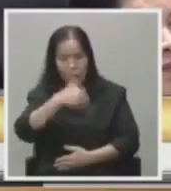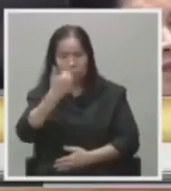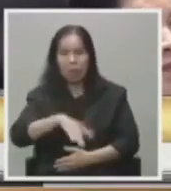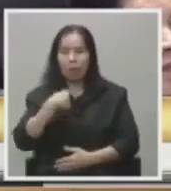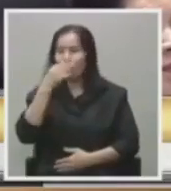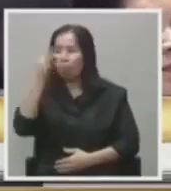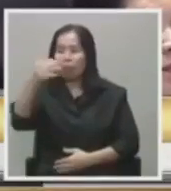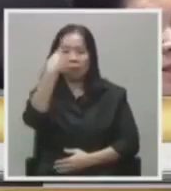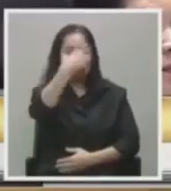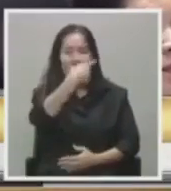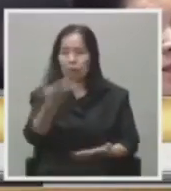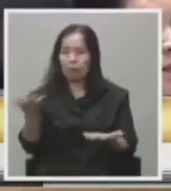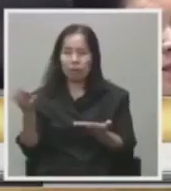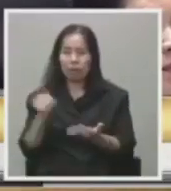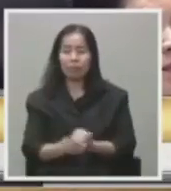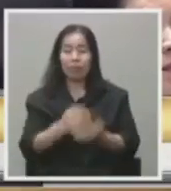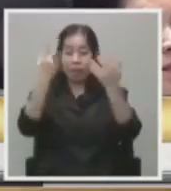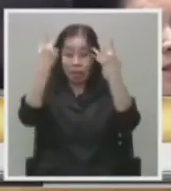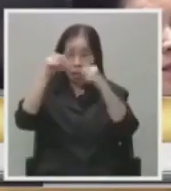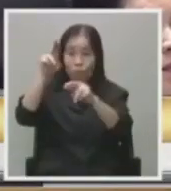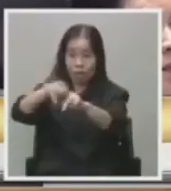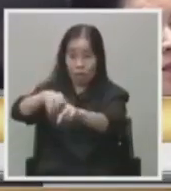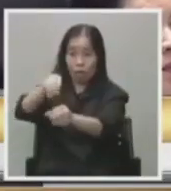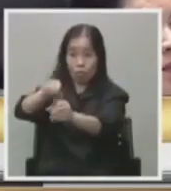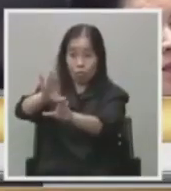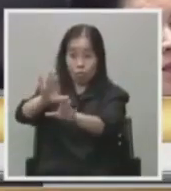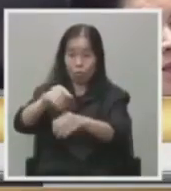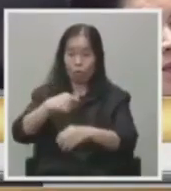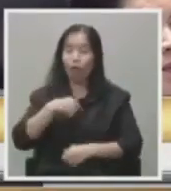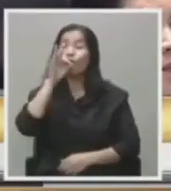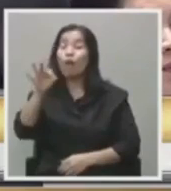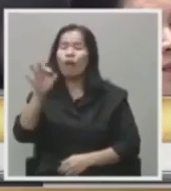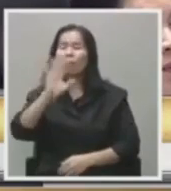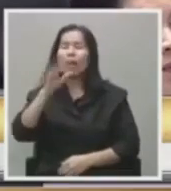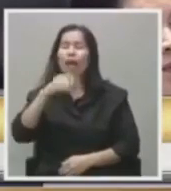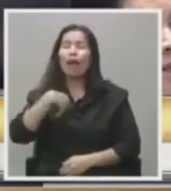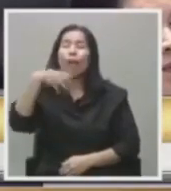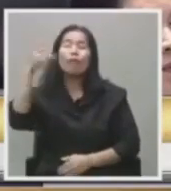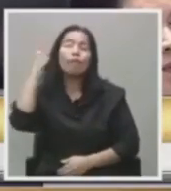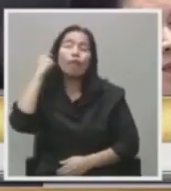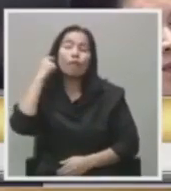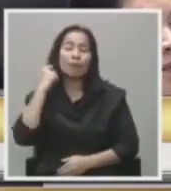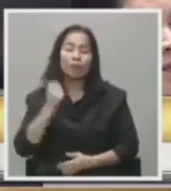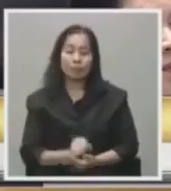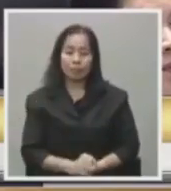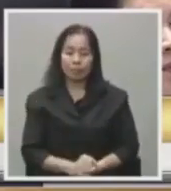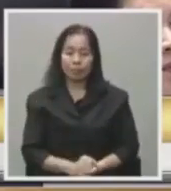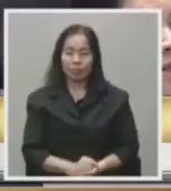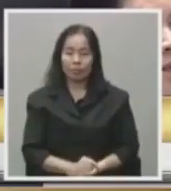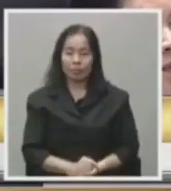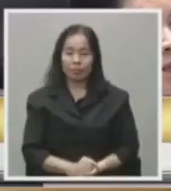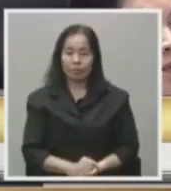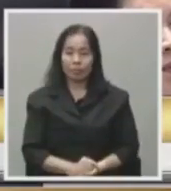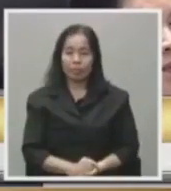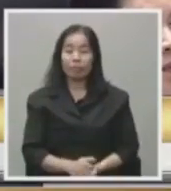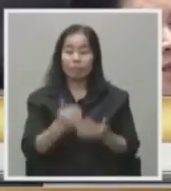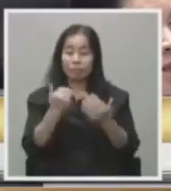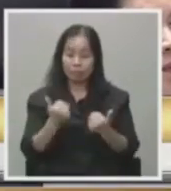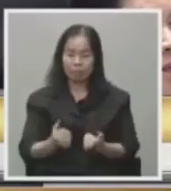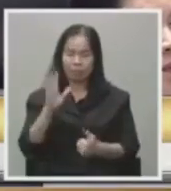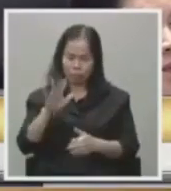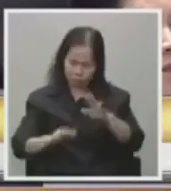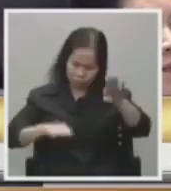ครท่านนายกนั่งอยู่นี่ไม่ได้ฟ้องนะครับบอกให้ฟังเรื่องนี้นะครับมันต้องไปดู